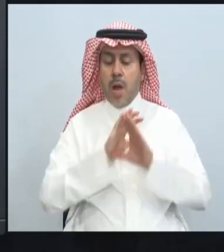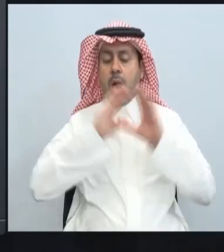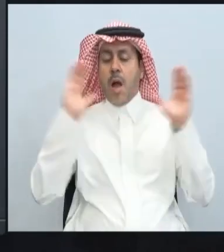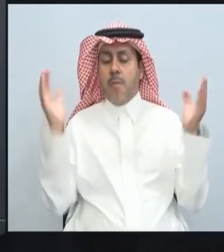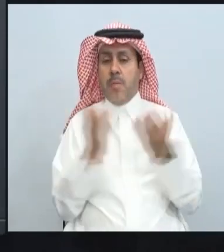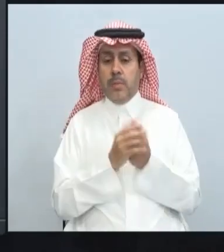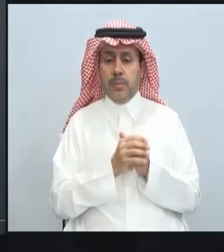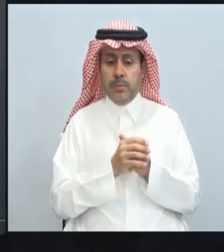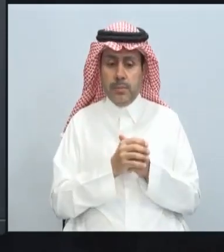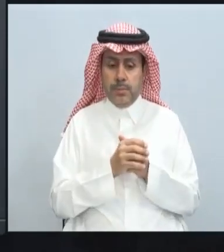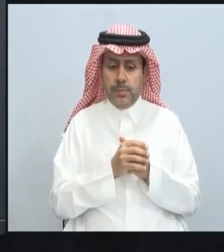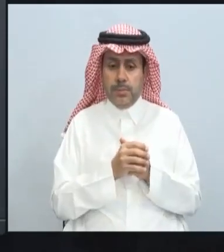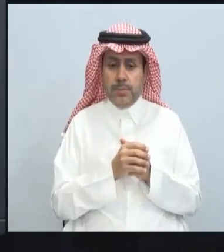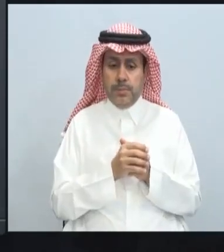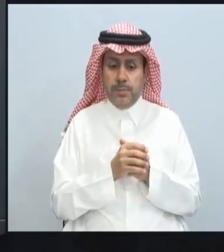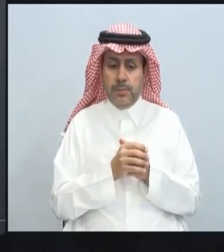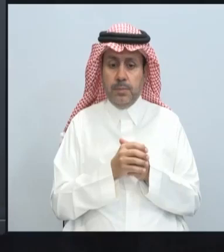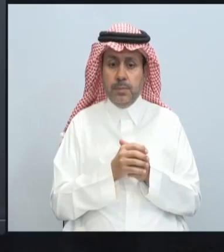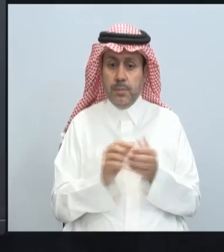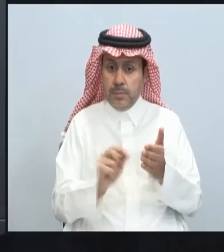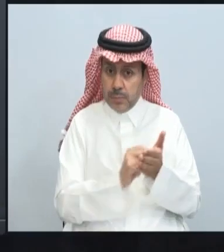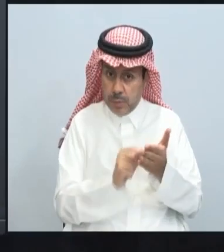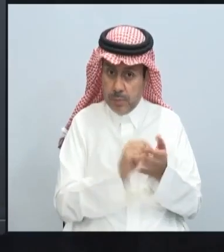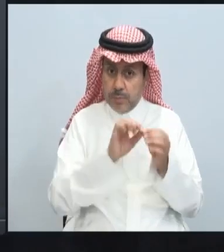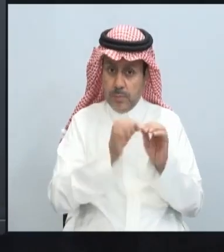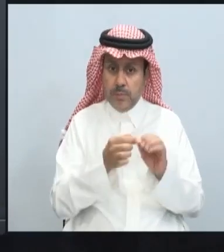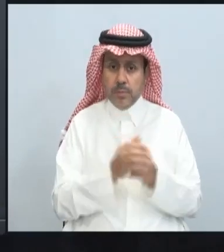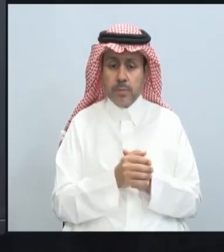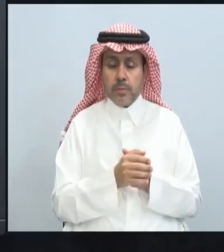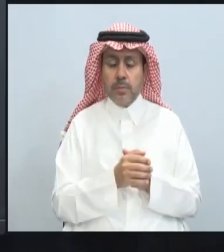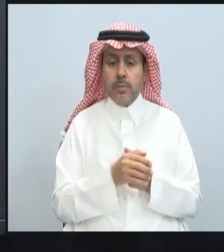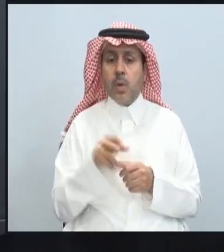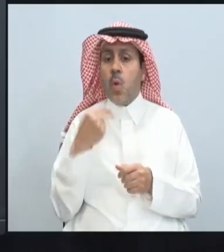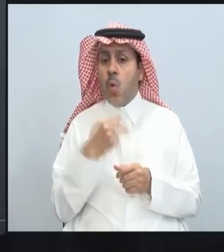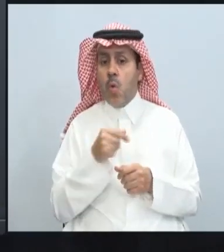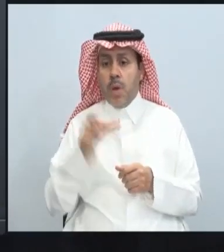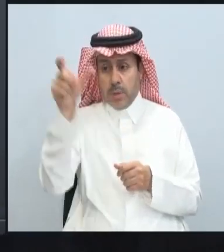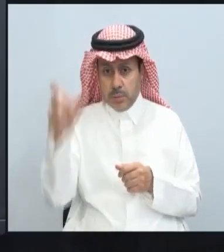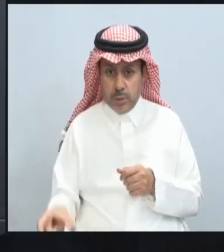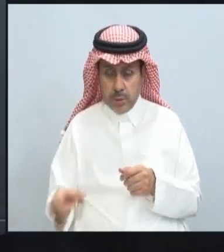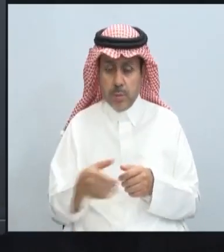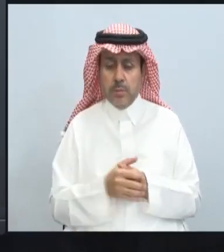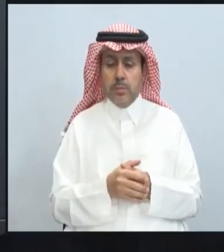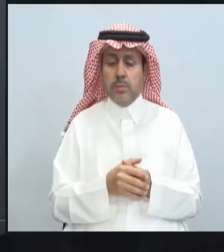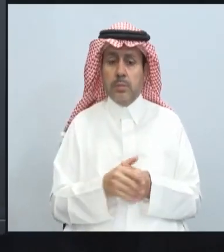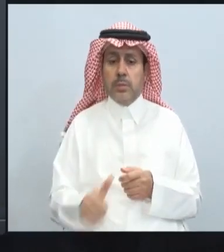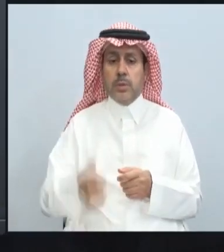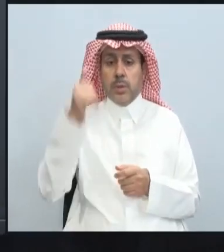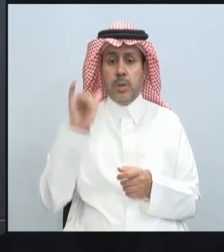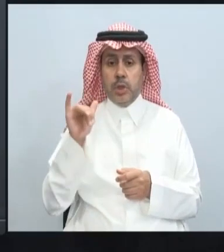وليست خاصه اما اذا كان هناك ابرام عقد بين الدوله وبين شخص اخر مثل استئجار